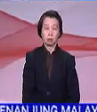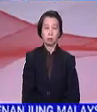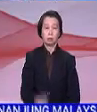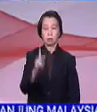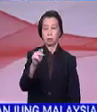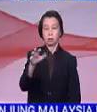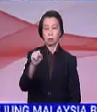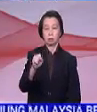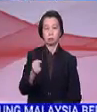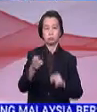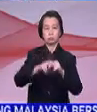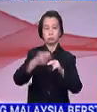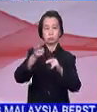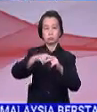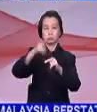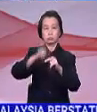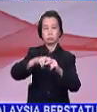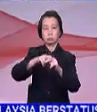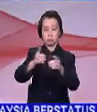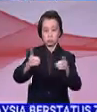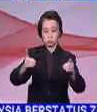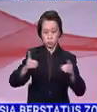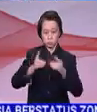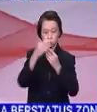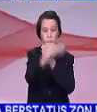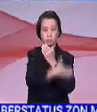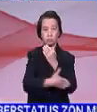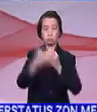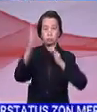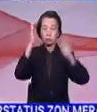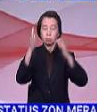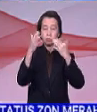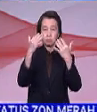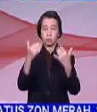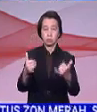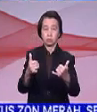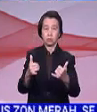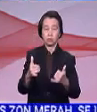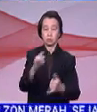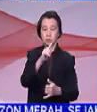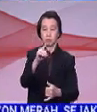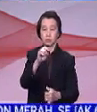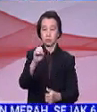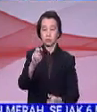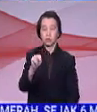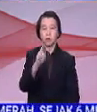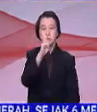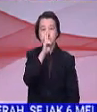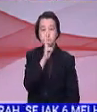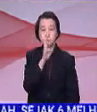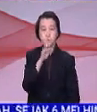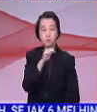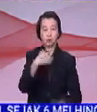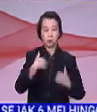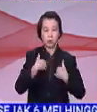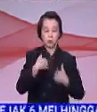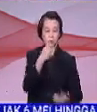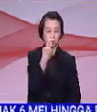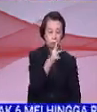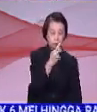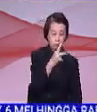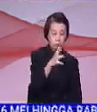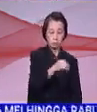Dengan kes yang terus meningkat, hampir seluruh daerah di Semenanjung Malaysia kini berstatus zon merah dan hanya 7 daerah berstatus zon